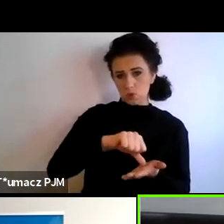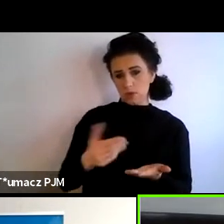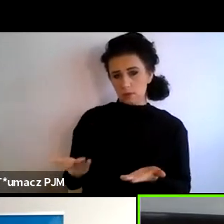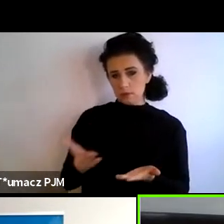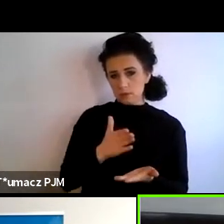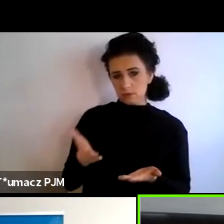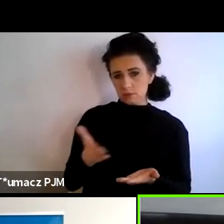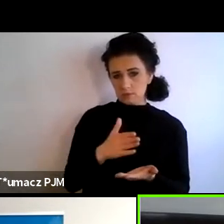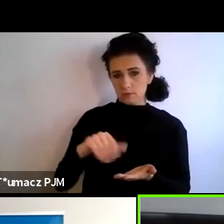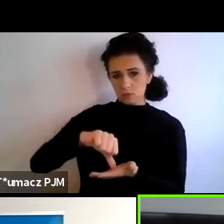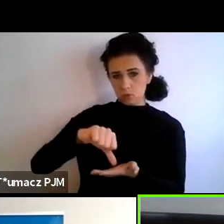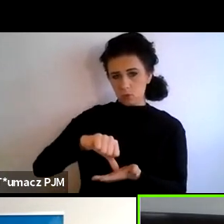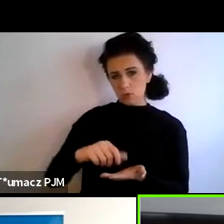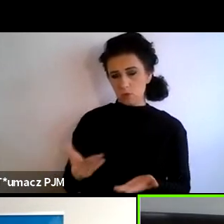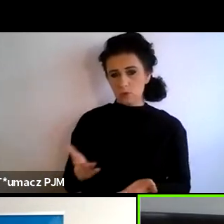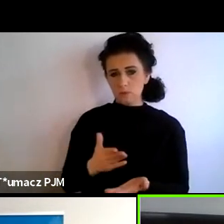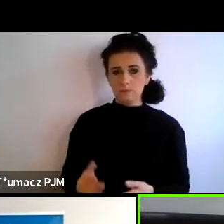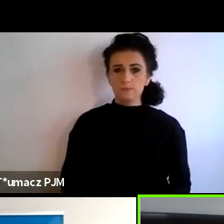środek się znalazł.